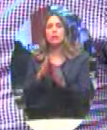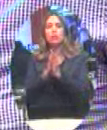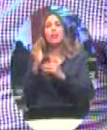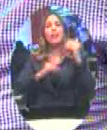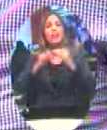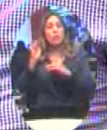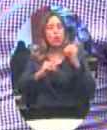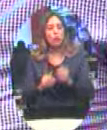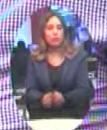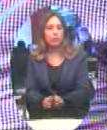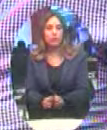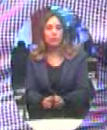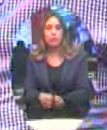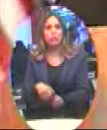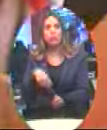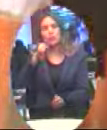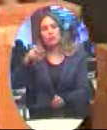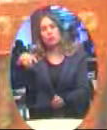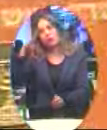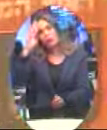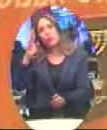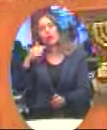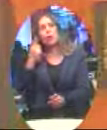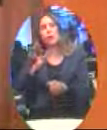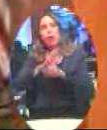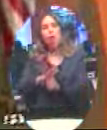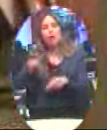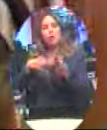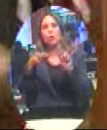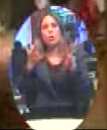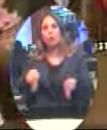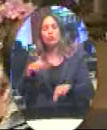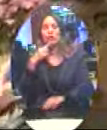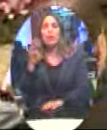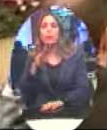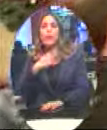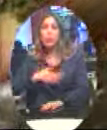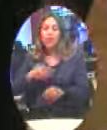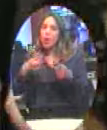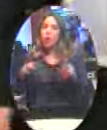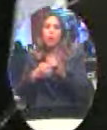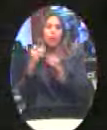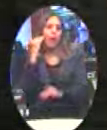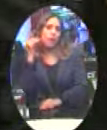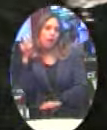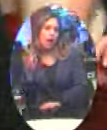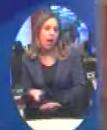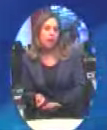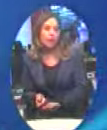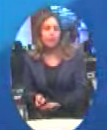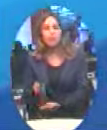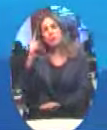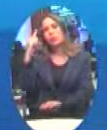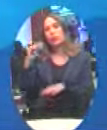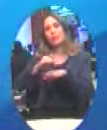אנשי הליכוד מדברים הרבה על לחץ בינלאומי. הם מסבירים שנתניהו רוצה לבנות, אבל לא יכול בגלל האמריקאים. אבל כנראה שסלחנות